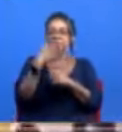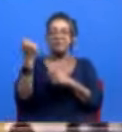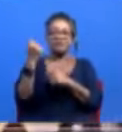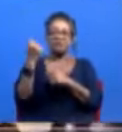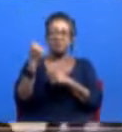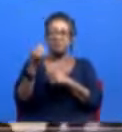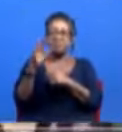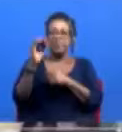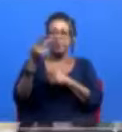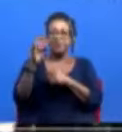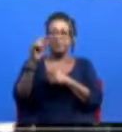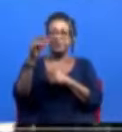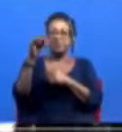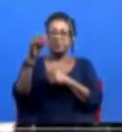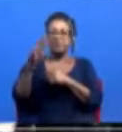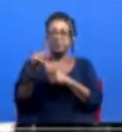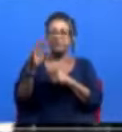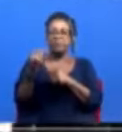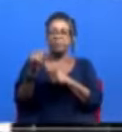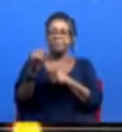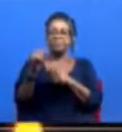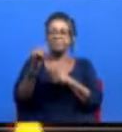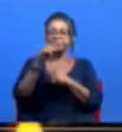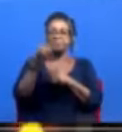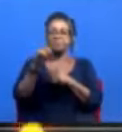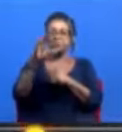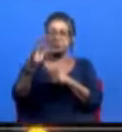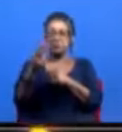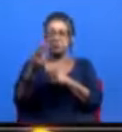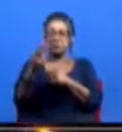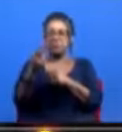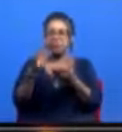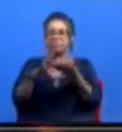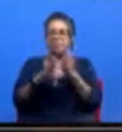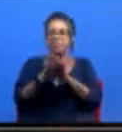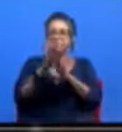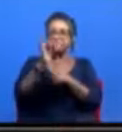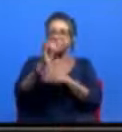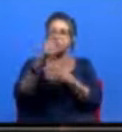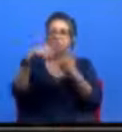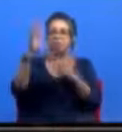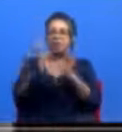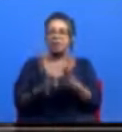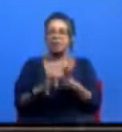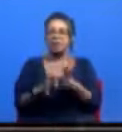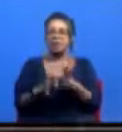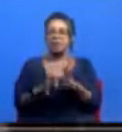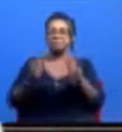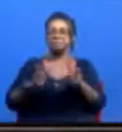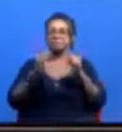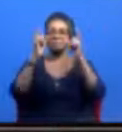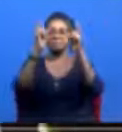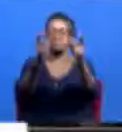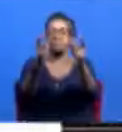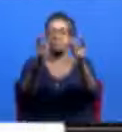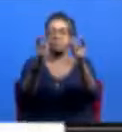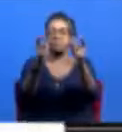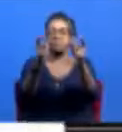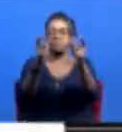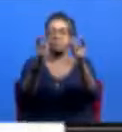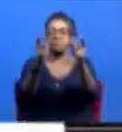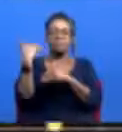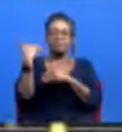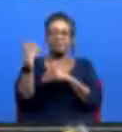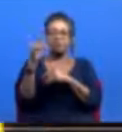Christina Prikova kutoka Jamhuri ya Czech alibuka bingwa wa mashindano hayo na kuvalishwa taji hilo na aliyekuwa mshindi wa